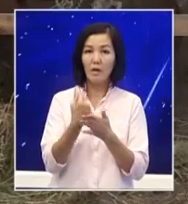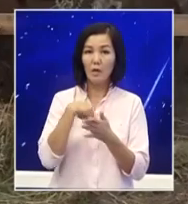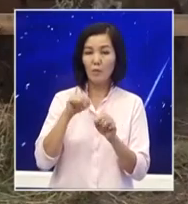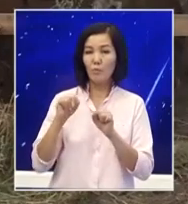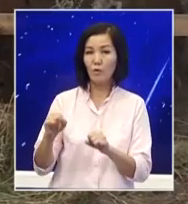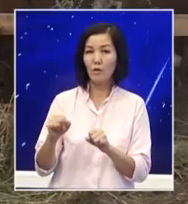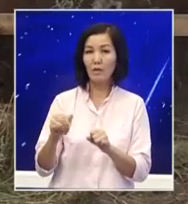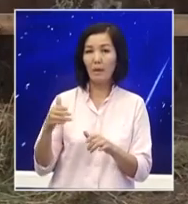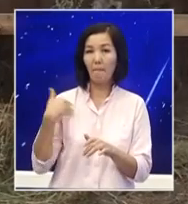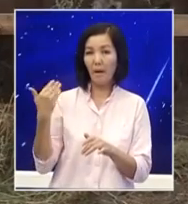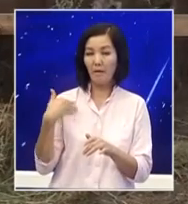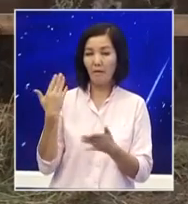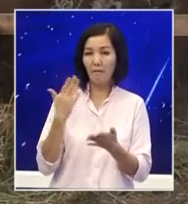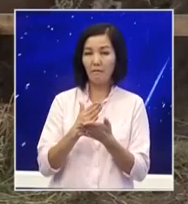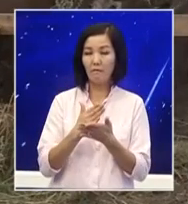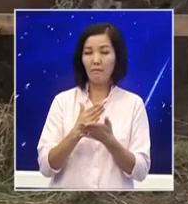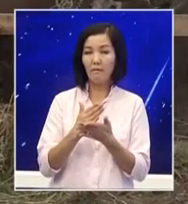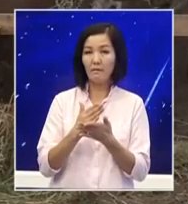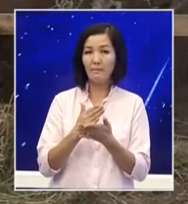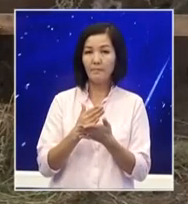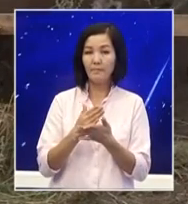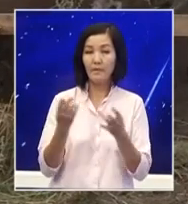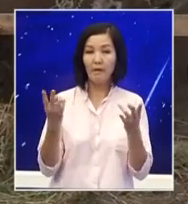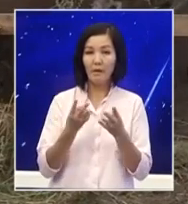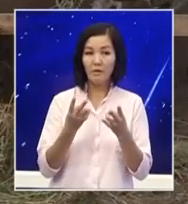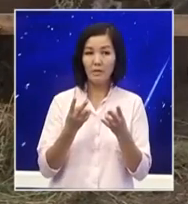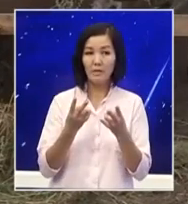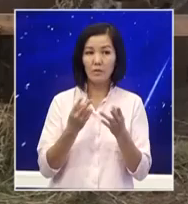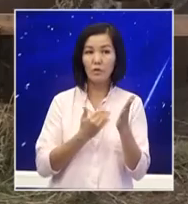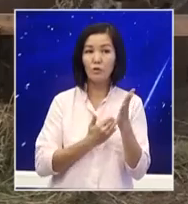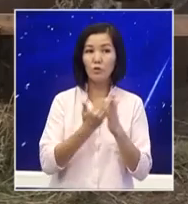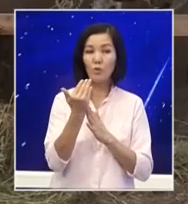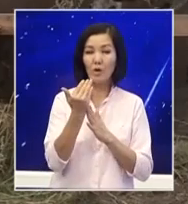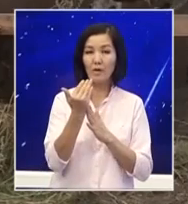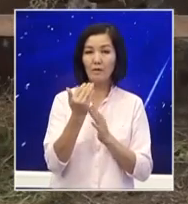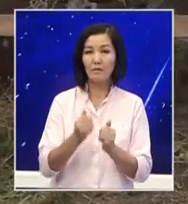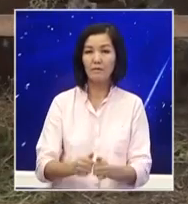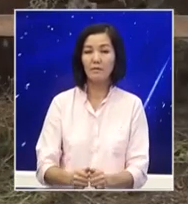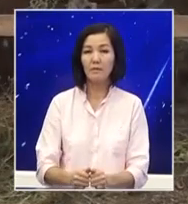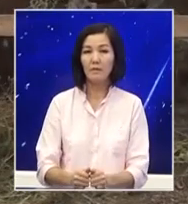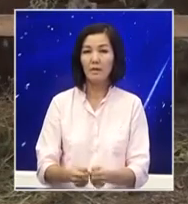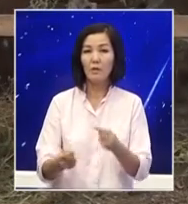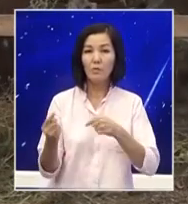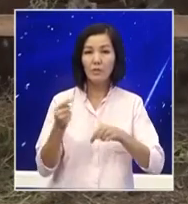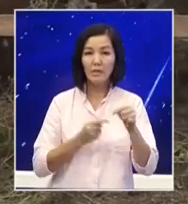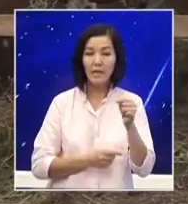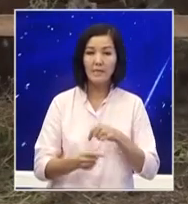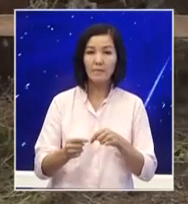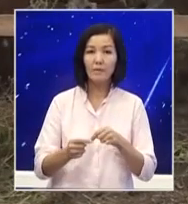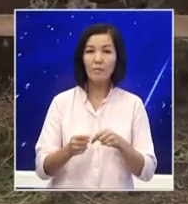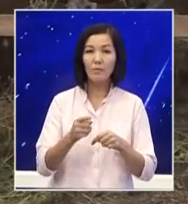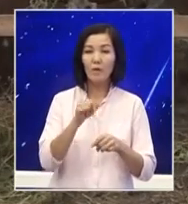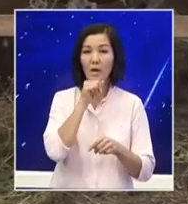мынандай қысылтаяң кезде тіпті де қажеттілікті міне қанағаттандыра алмай тұрмыз. Осы кәсіпті бұл енді ата